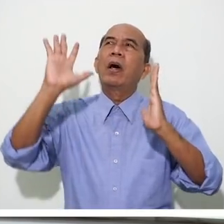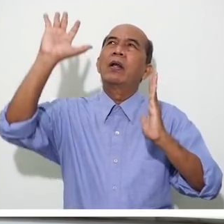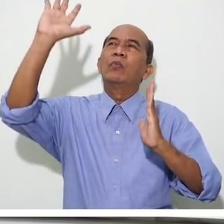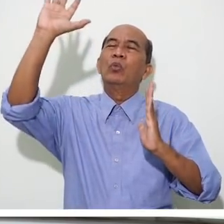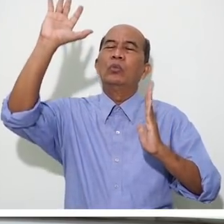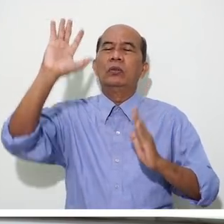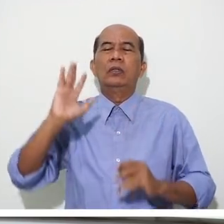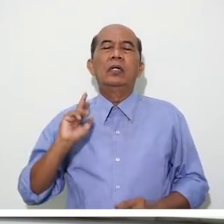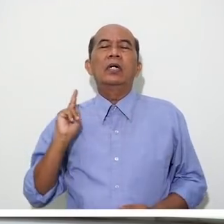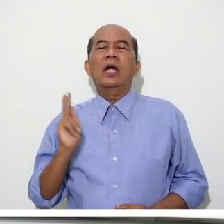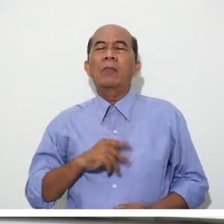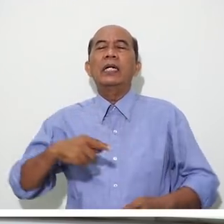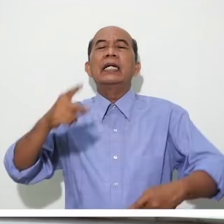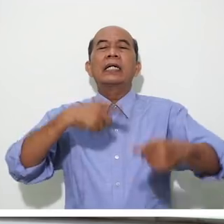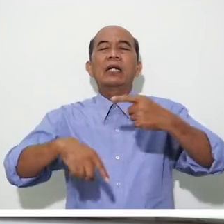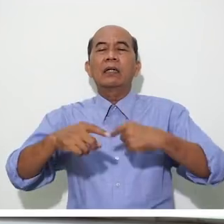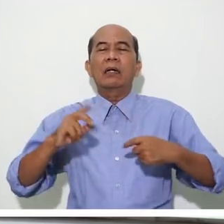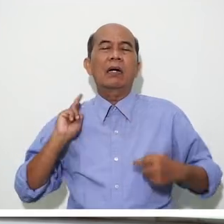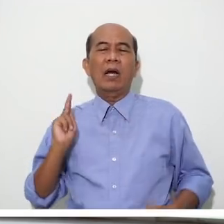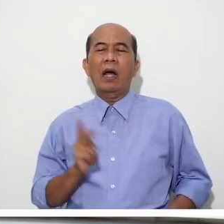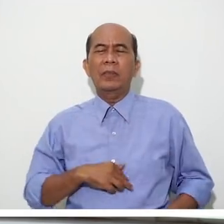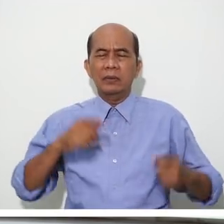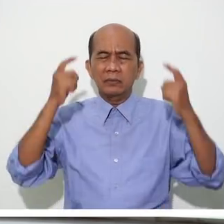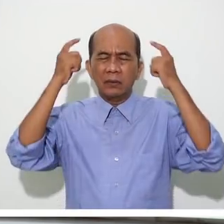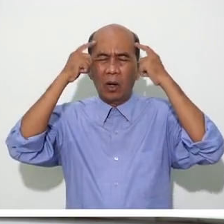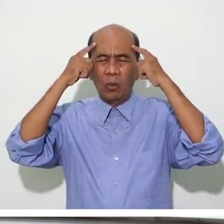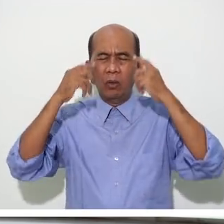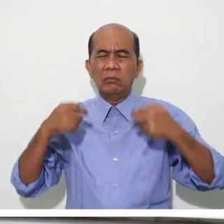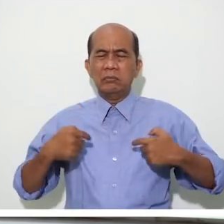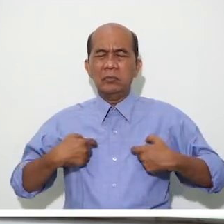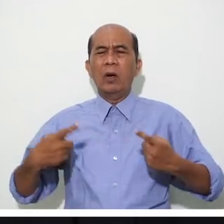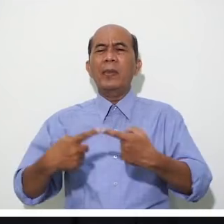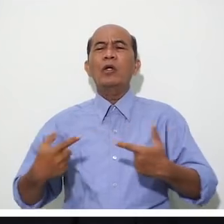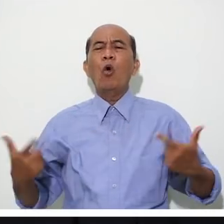Kami datang, kami menyadari bahwa kami adalah manusia yang berdosa,